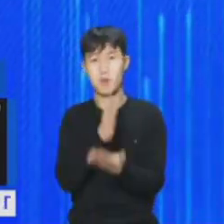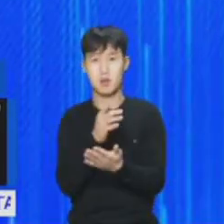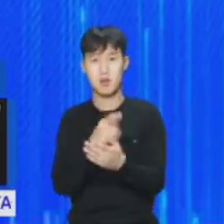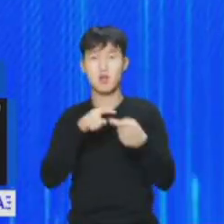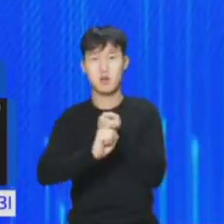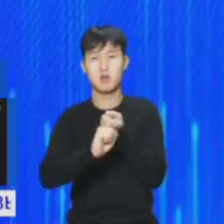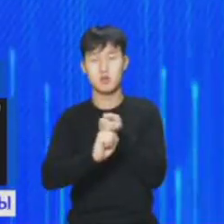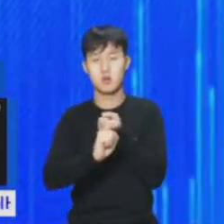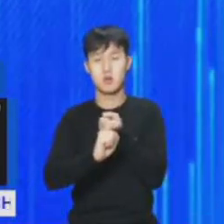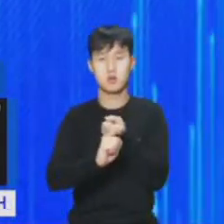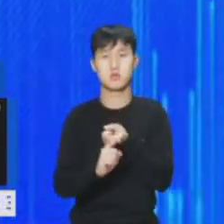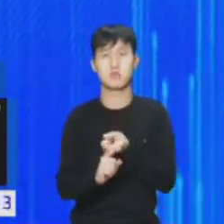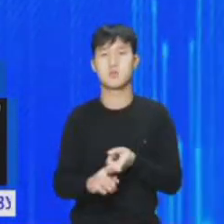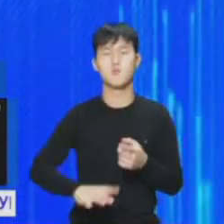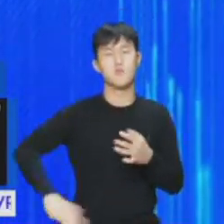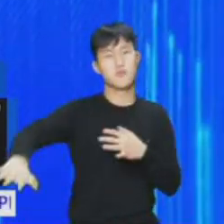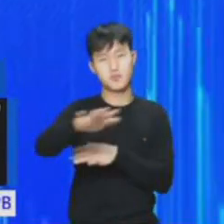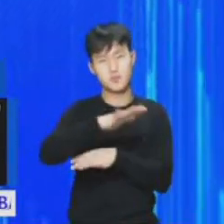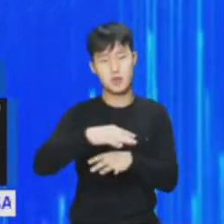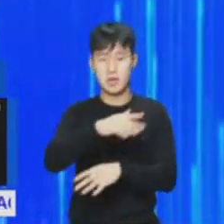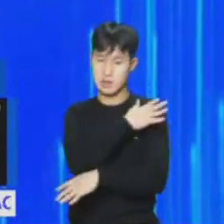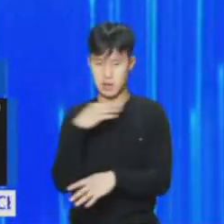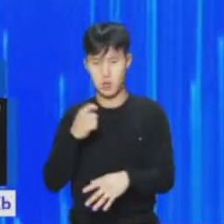та нарыг ч танаа дарга нар